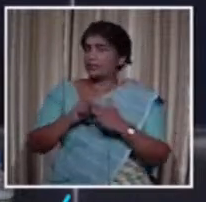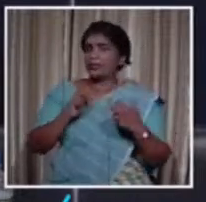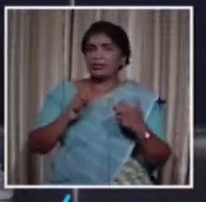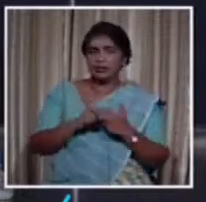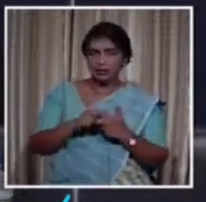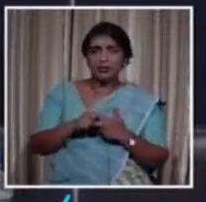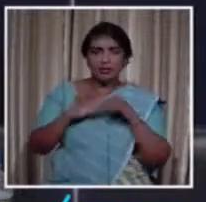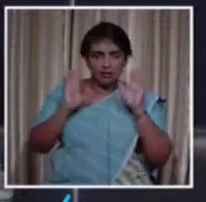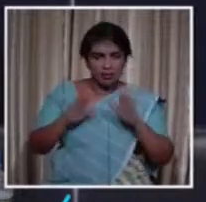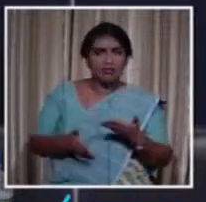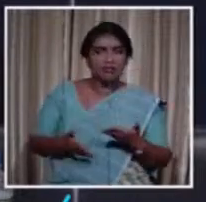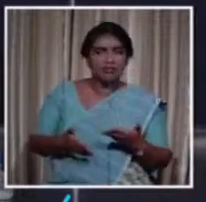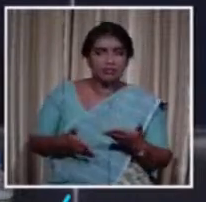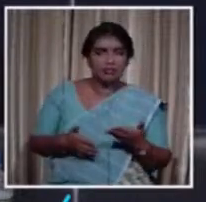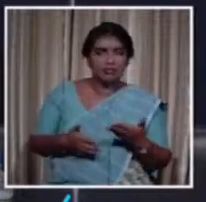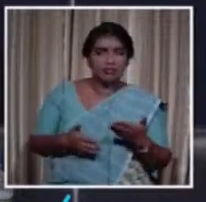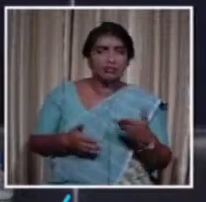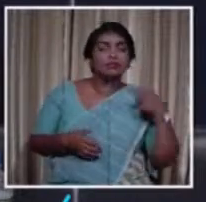කියලා අහන්නේ